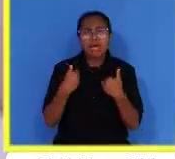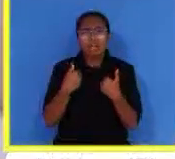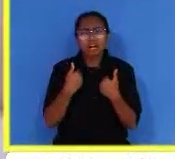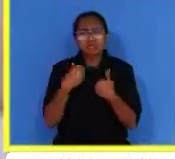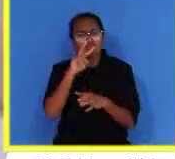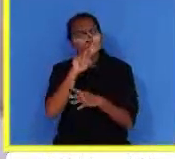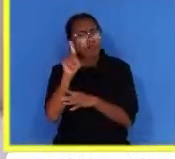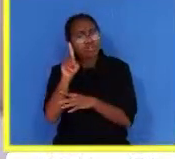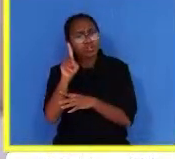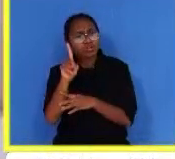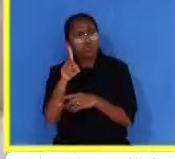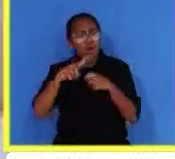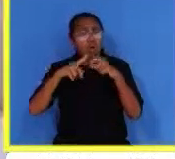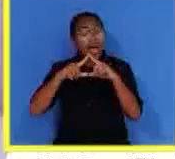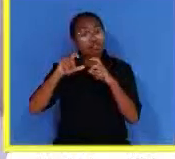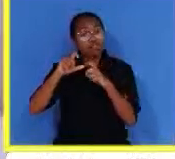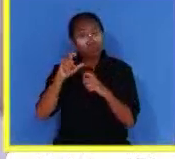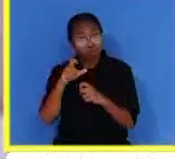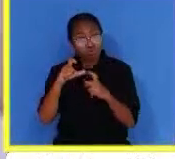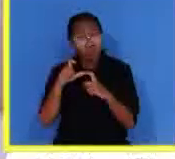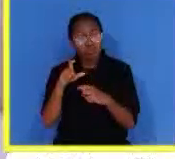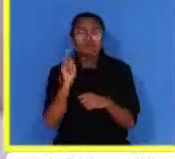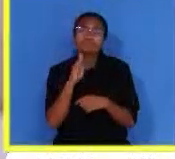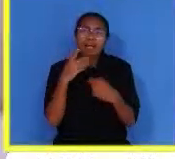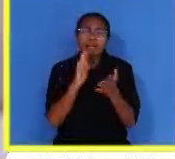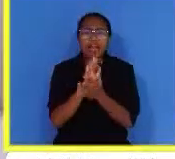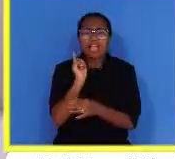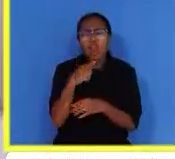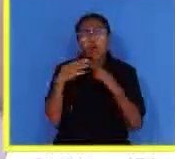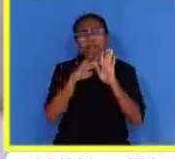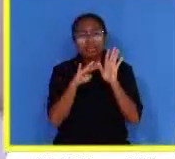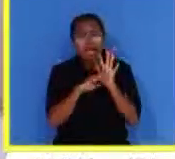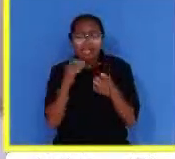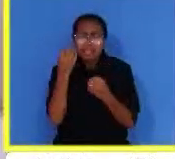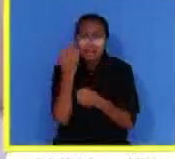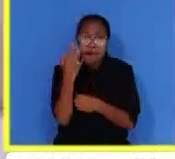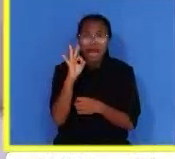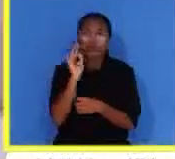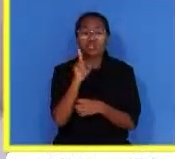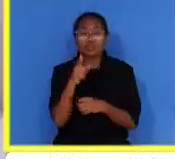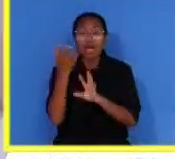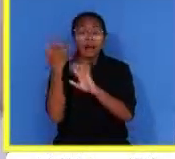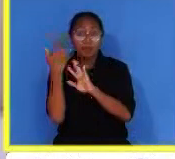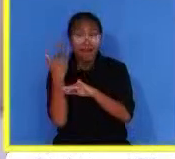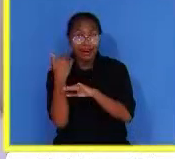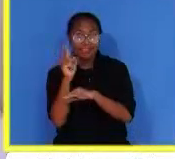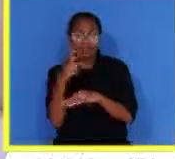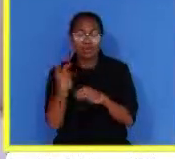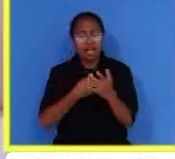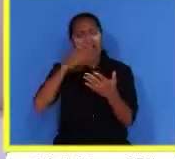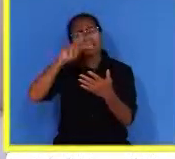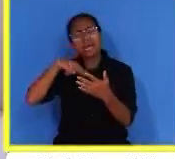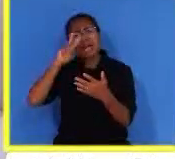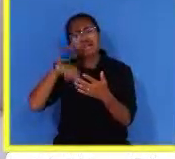sekitar 21 kasus saja. Dan kalau data terkini yang kemarin kita